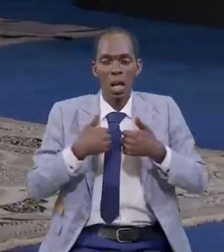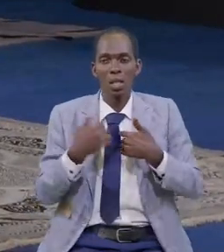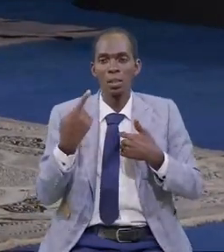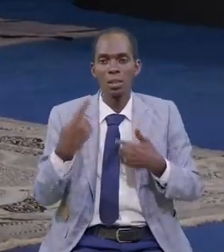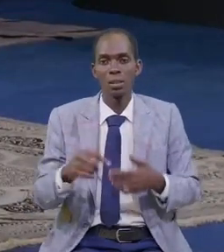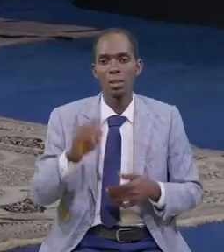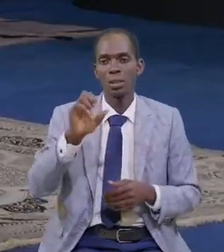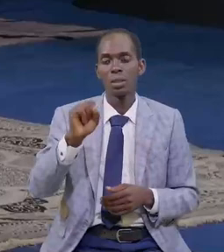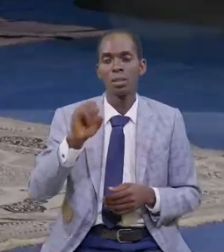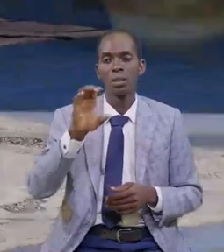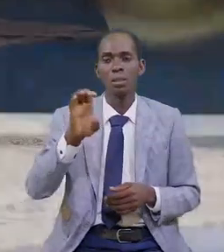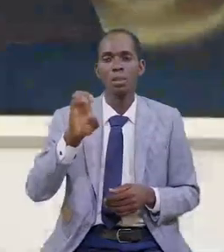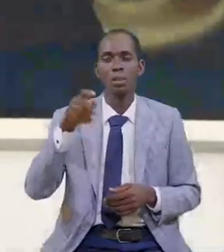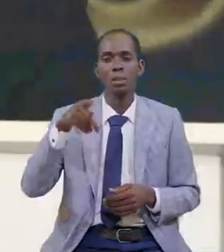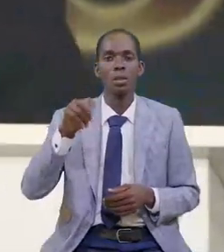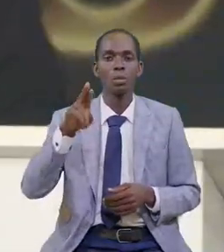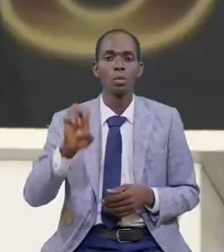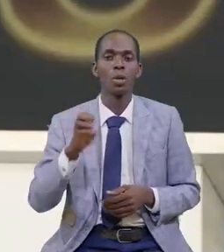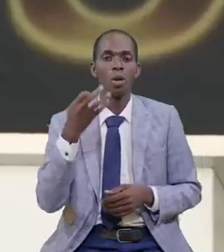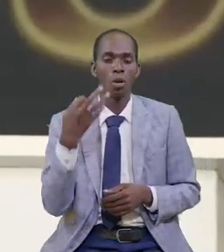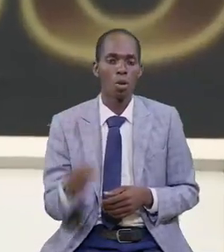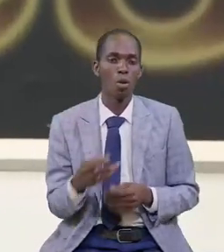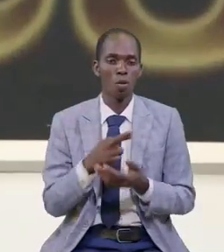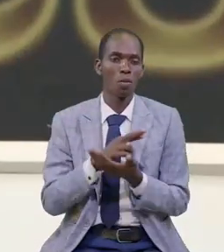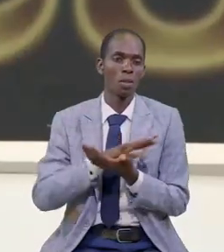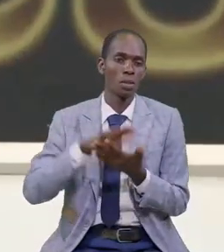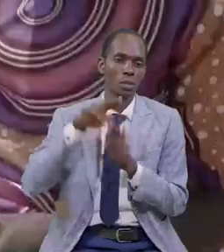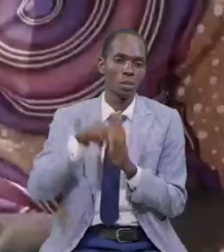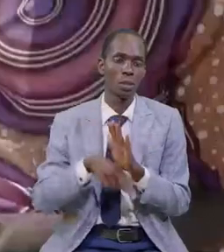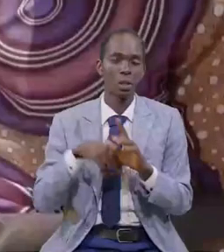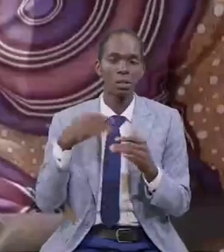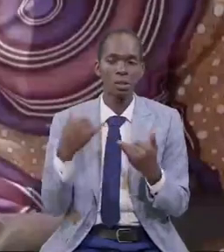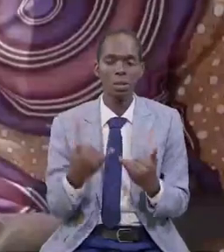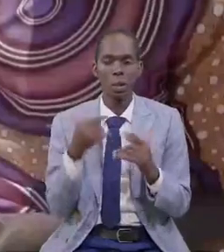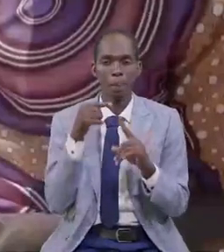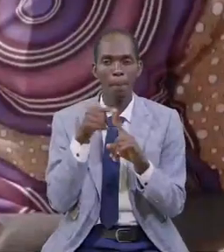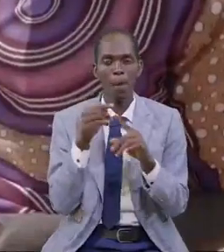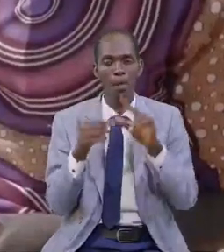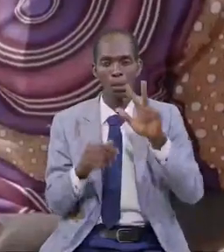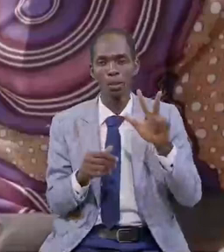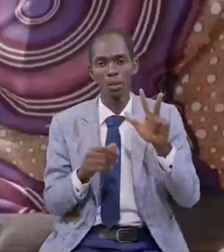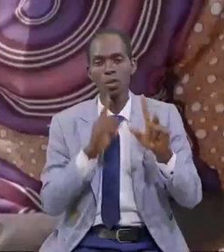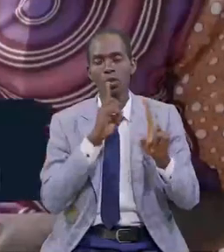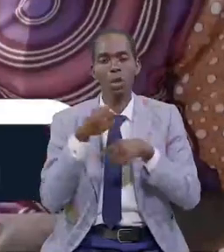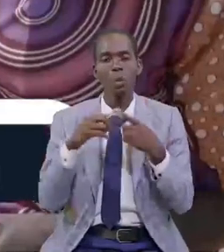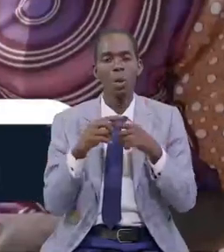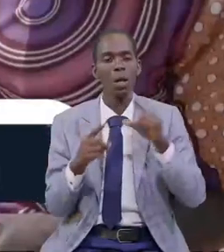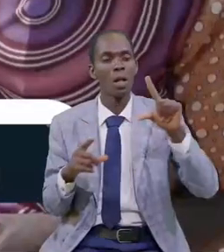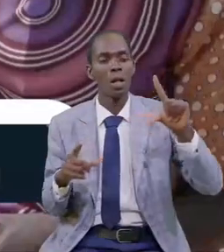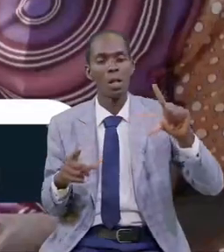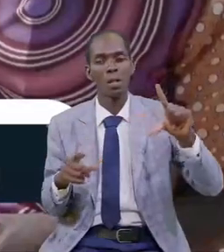justice allons au 3e point qui est Jésus